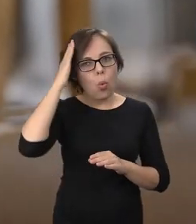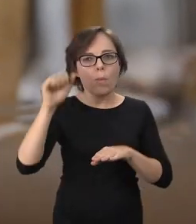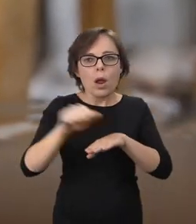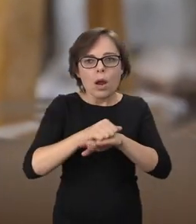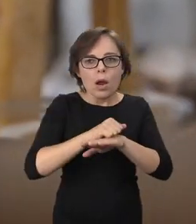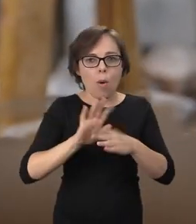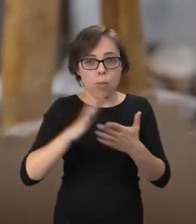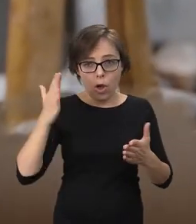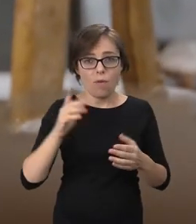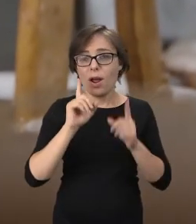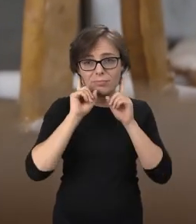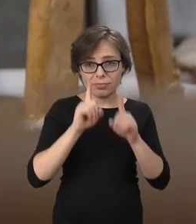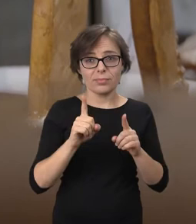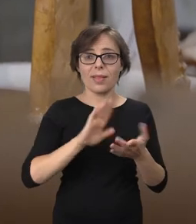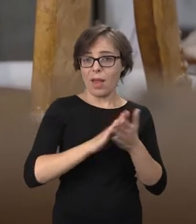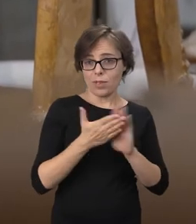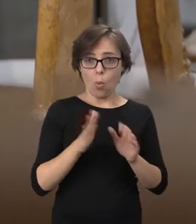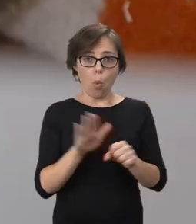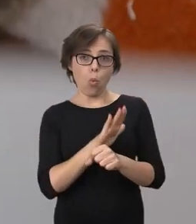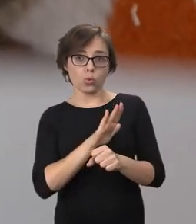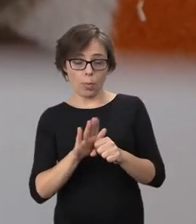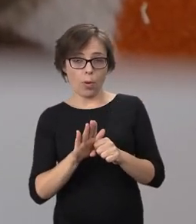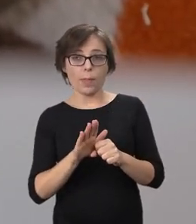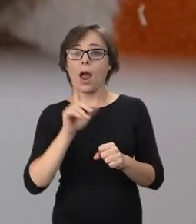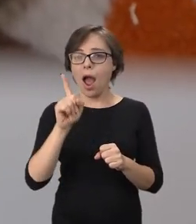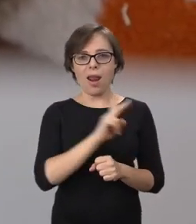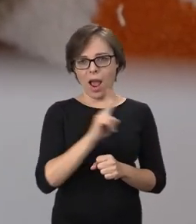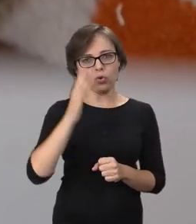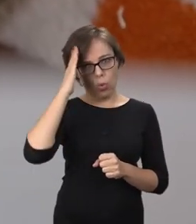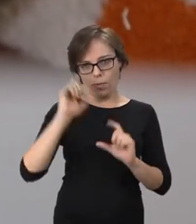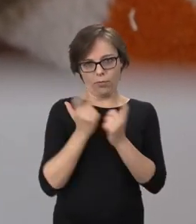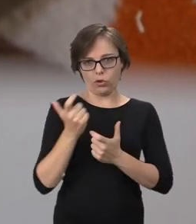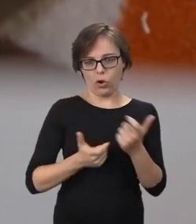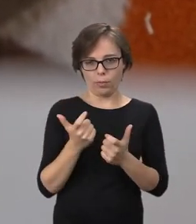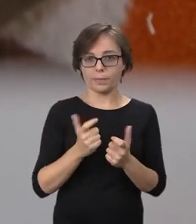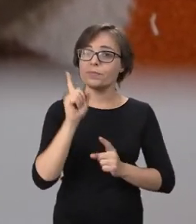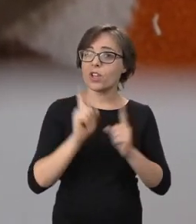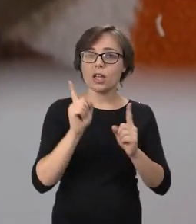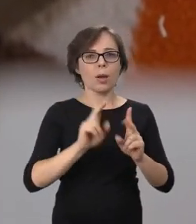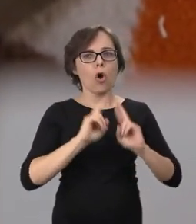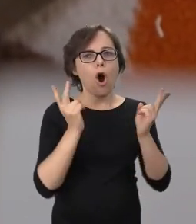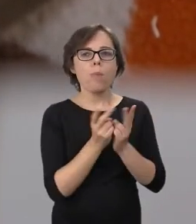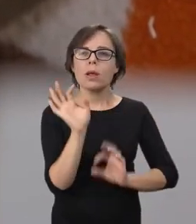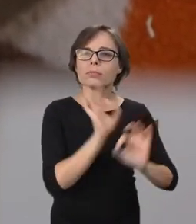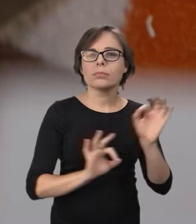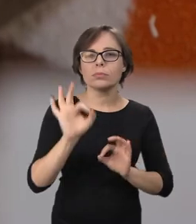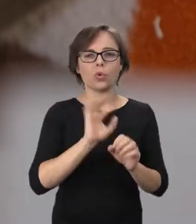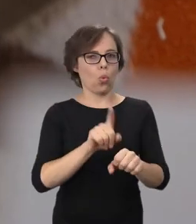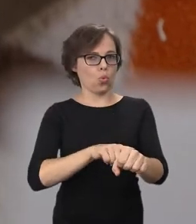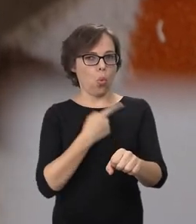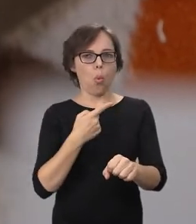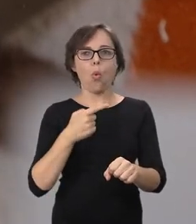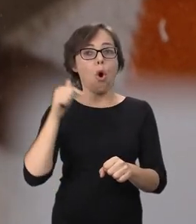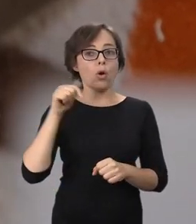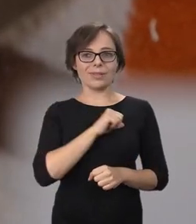W zasadzie uzupełniamy się, ale każdy może zrobić pracę od początku do końca. Ale są obiekty, które trwają bardzo długo i musimy wykonywać